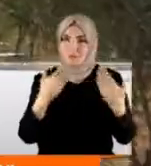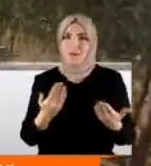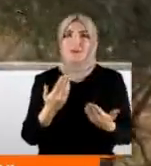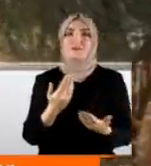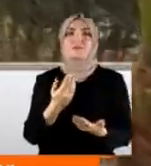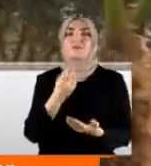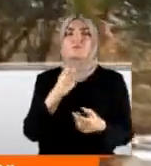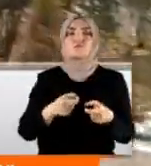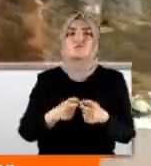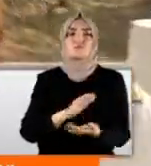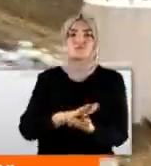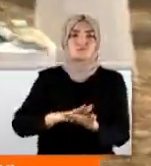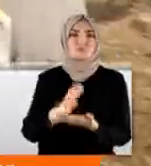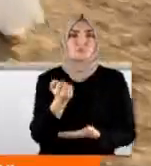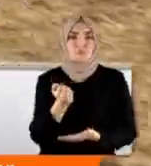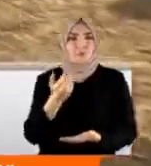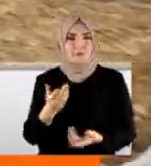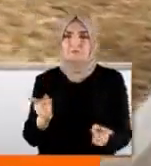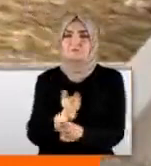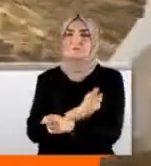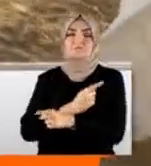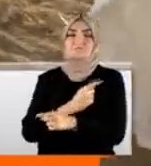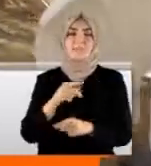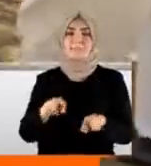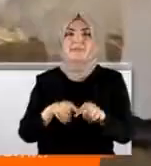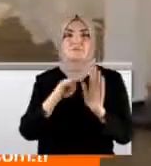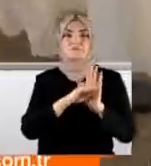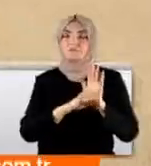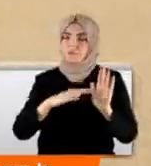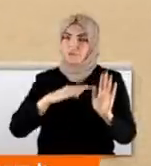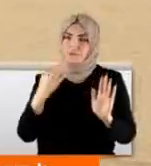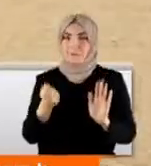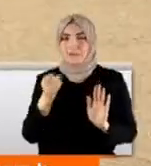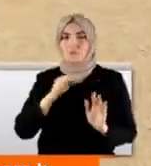çok yiyecek var ki menüde. Bunu da az sonra her iki lider tatmış olacak.